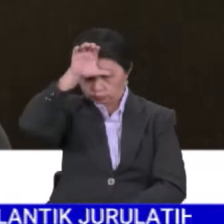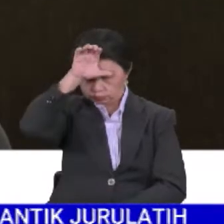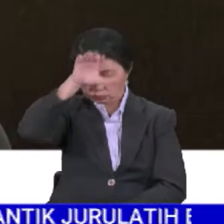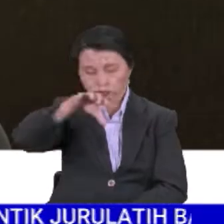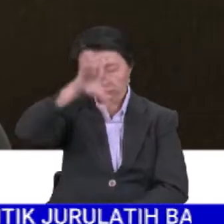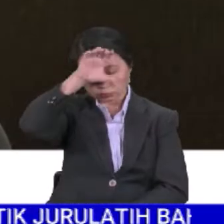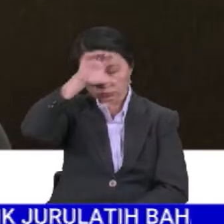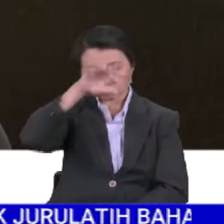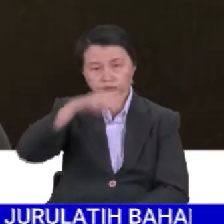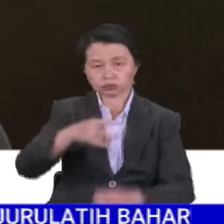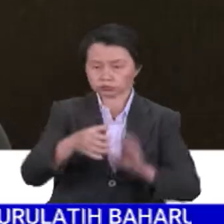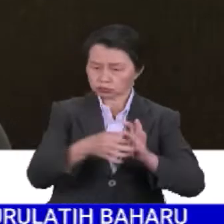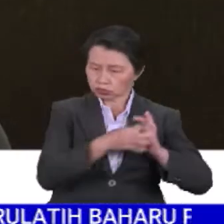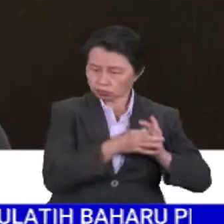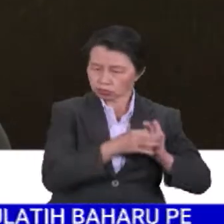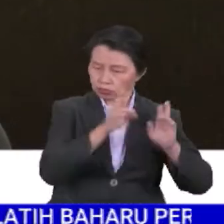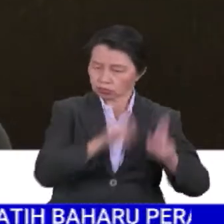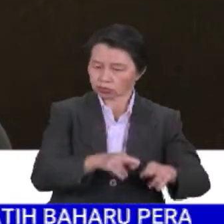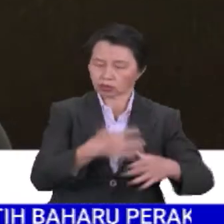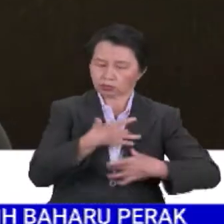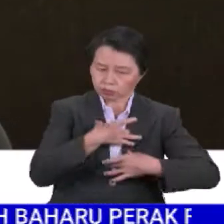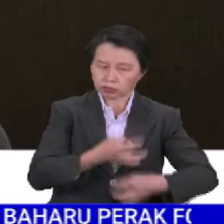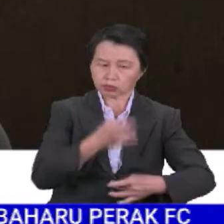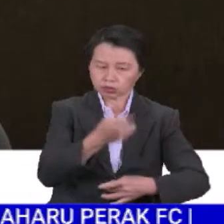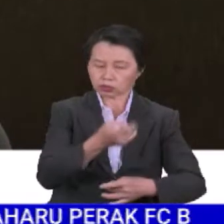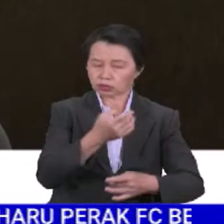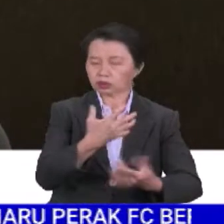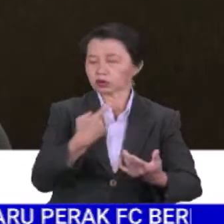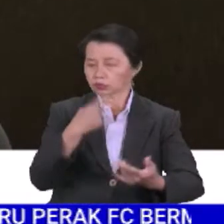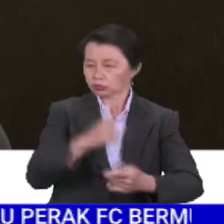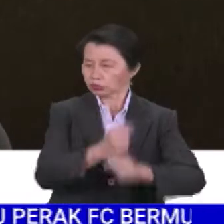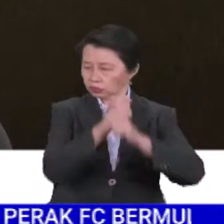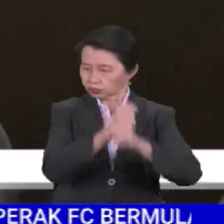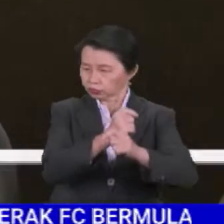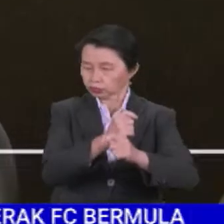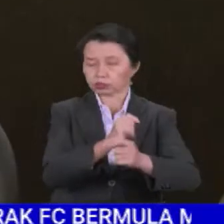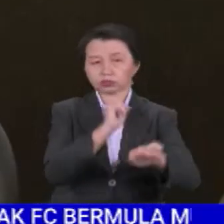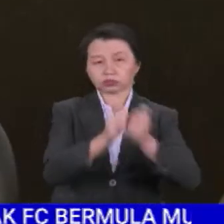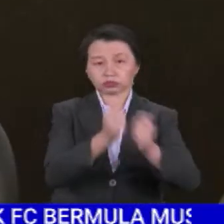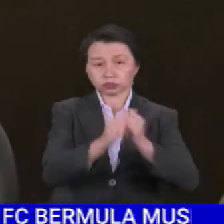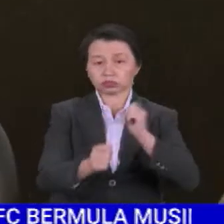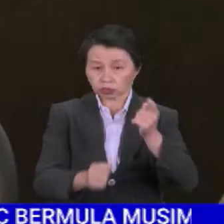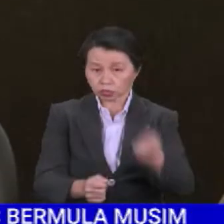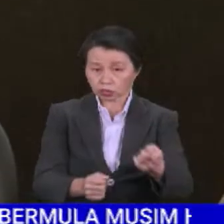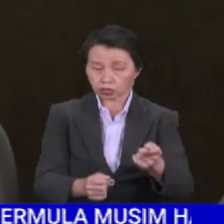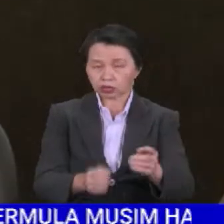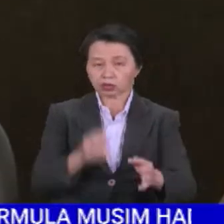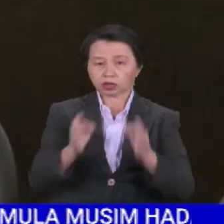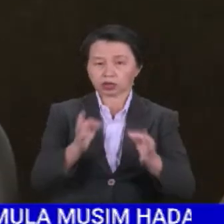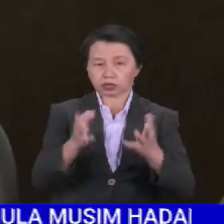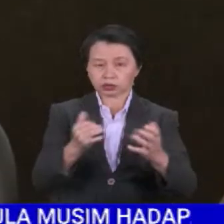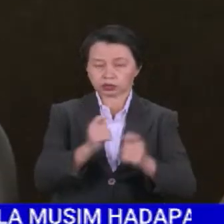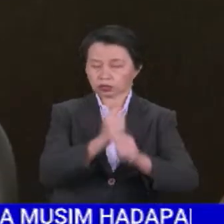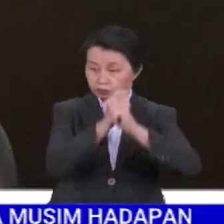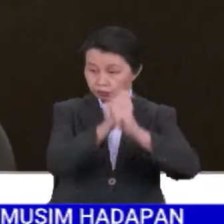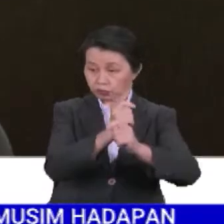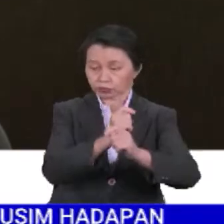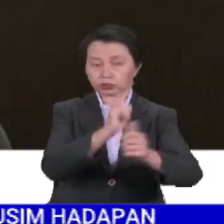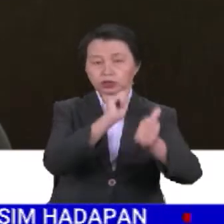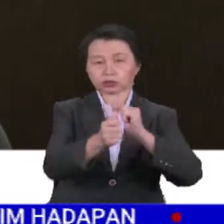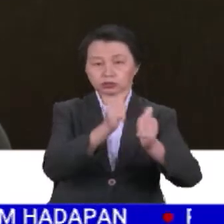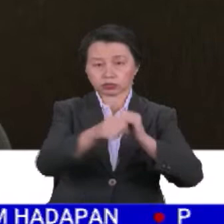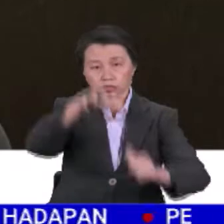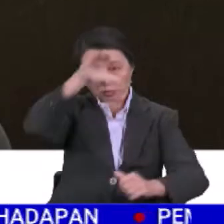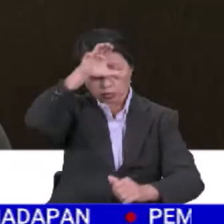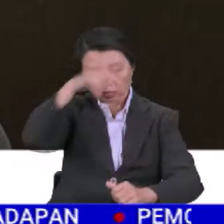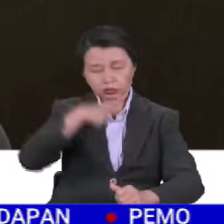menjadi hak milik rakyat Mesir peminat peminat bukan Sugiharto Protect The Spot walk when we want to protect the Spot is